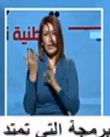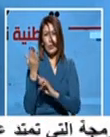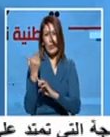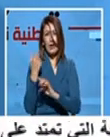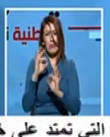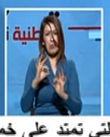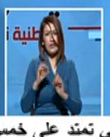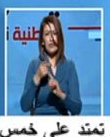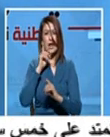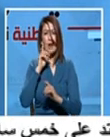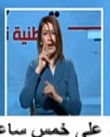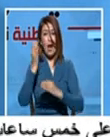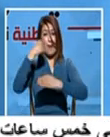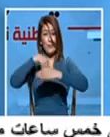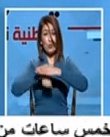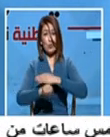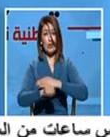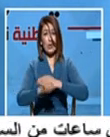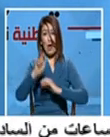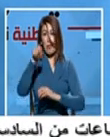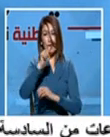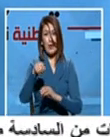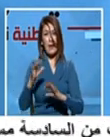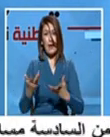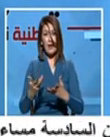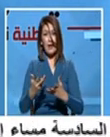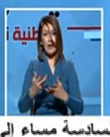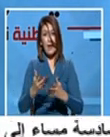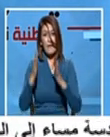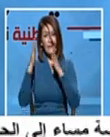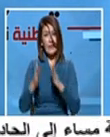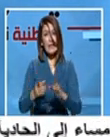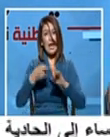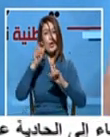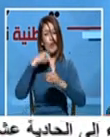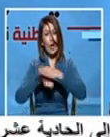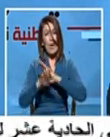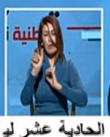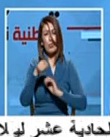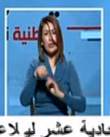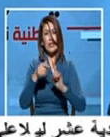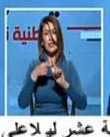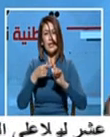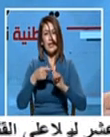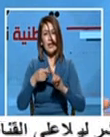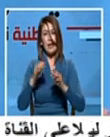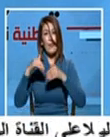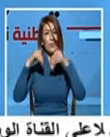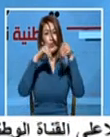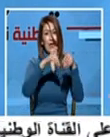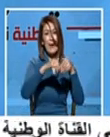الحق باش تولد في ظروف طيبة، فما المرأة فما متابعة